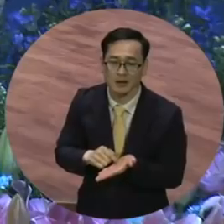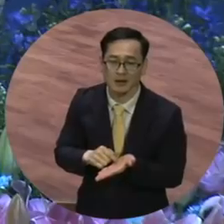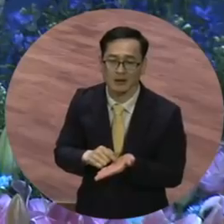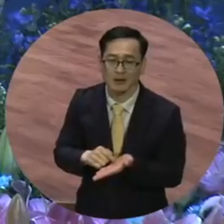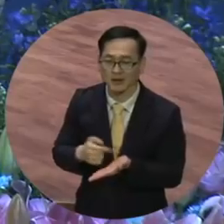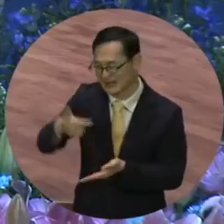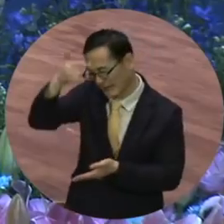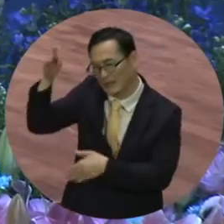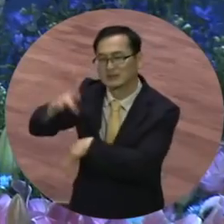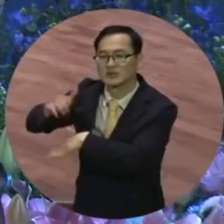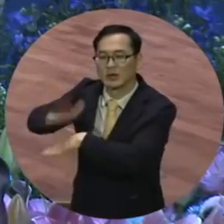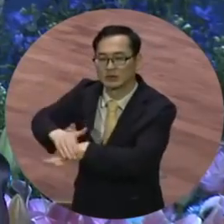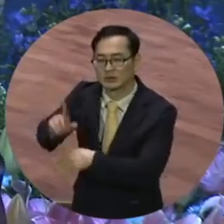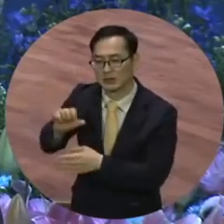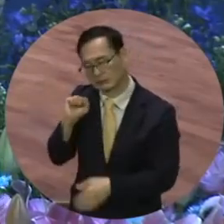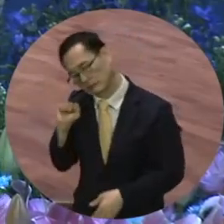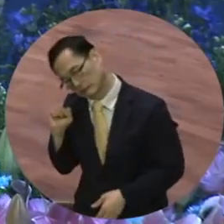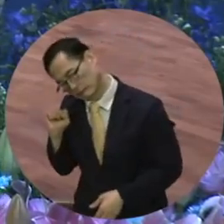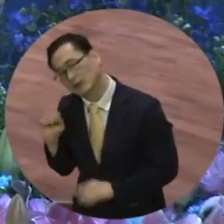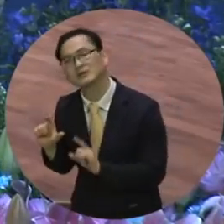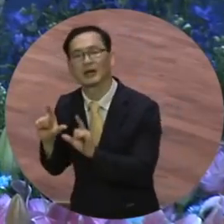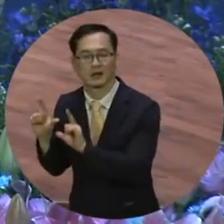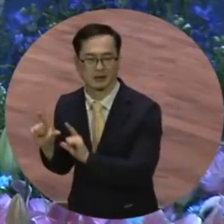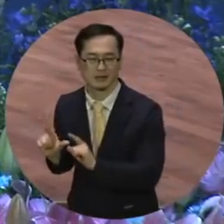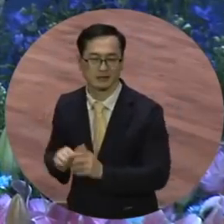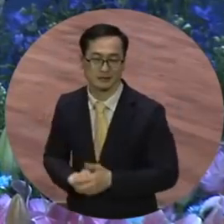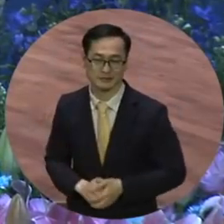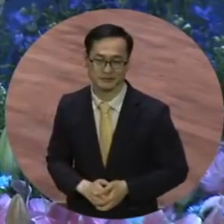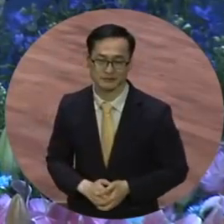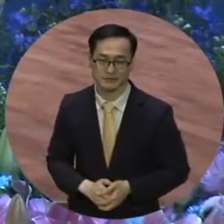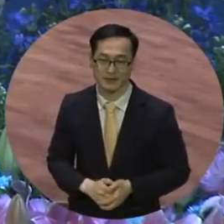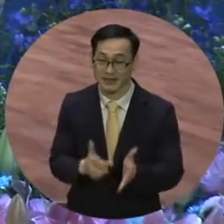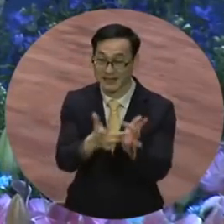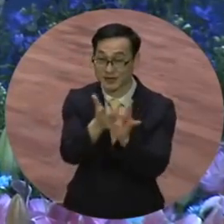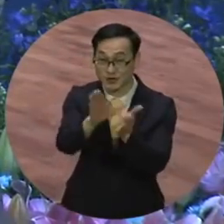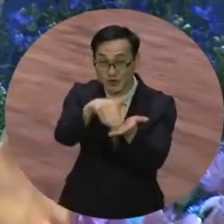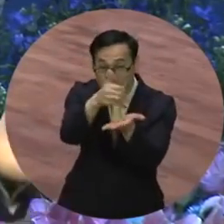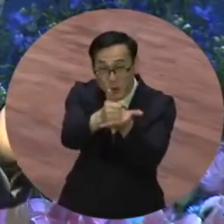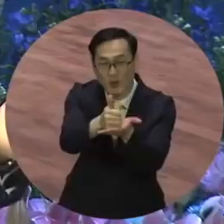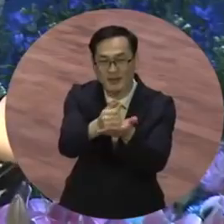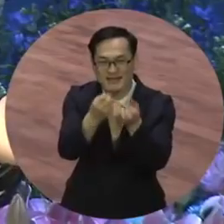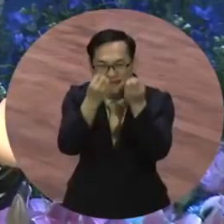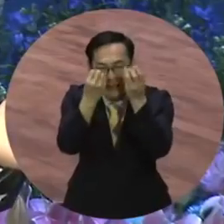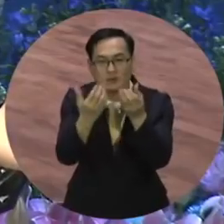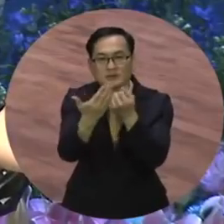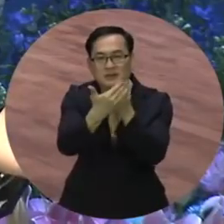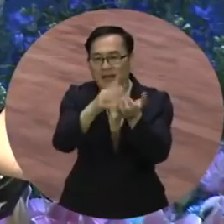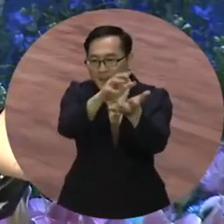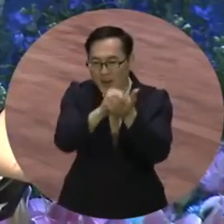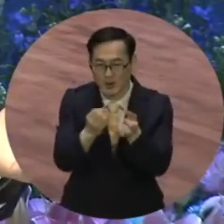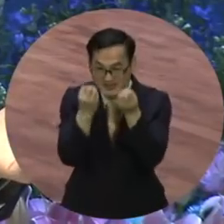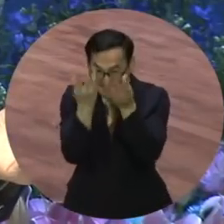예수 그리스도를 통해 주어진 새 틀에 맞는 삶을 살면서 누려야 되는데 하나도 못 누려.